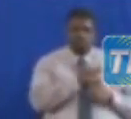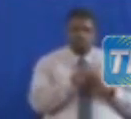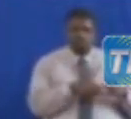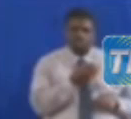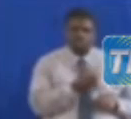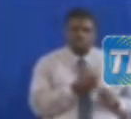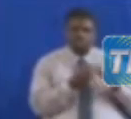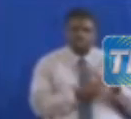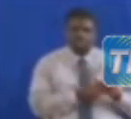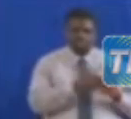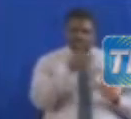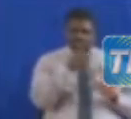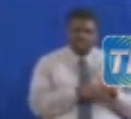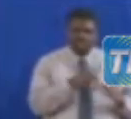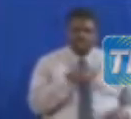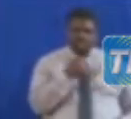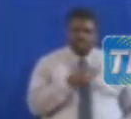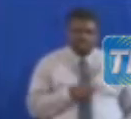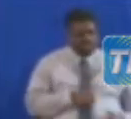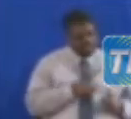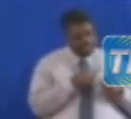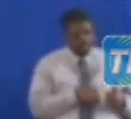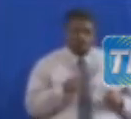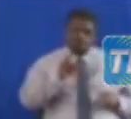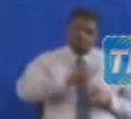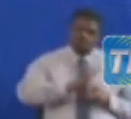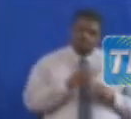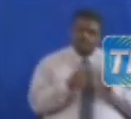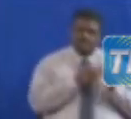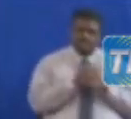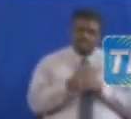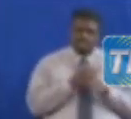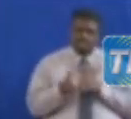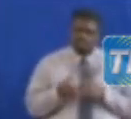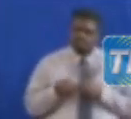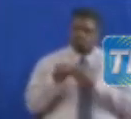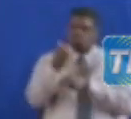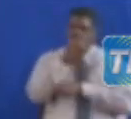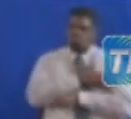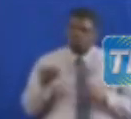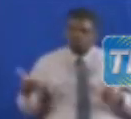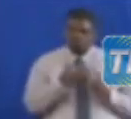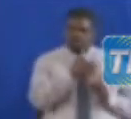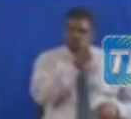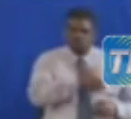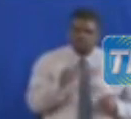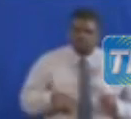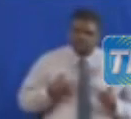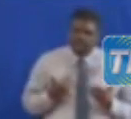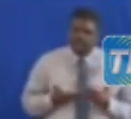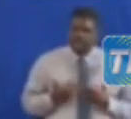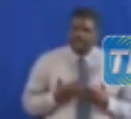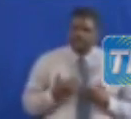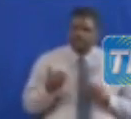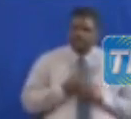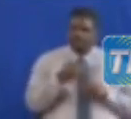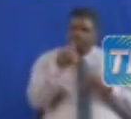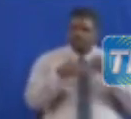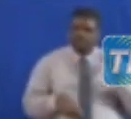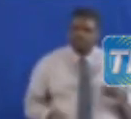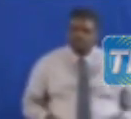28 yaliyo chini ya ofisi ya Rais Temisemi inatarajia kuongeza kasi ya kuhudumia na kuwafikia wananchi kwa uharaka kwa kufanya